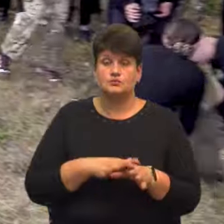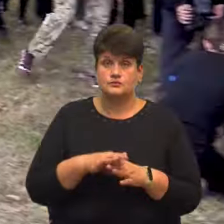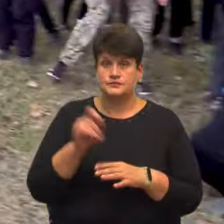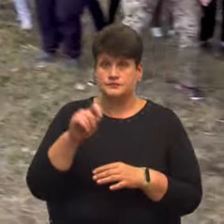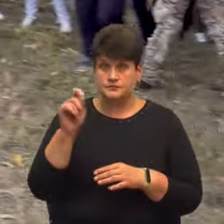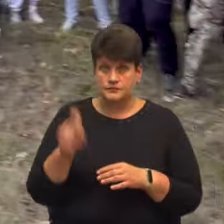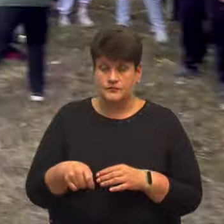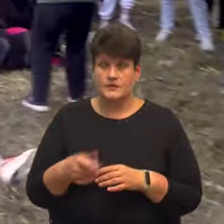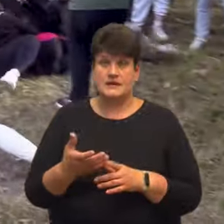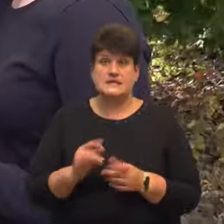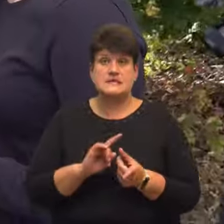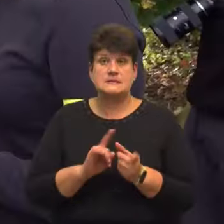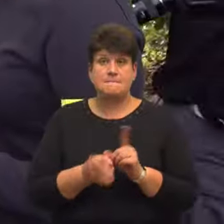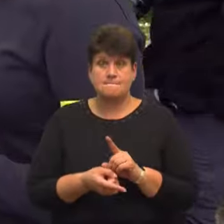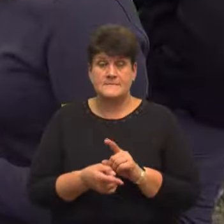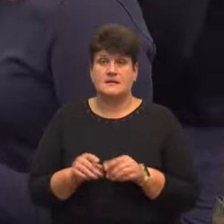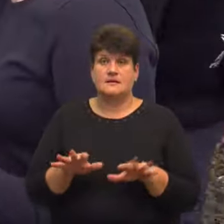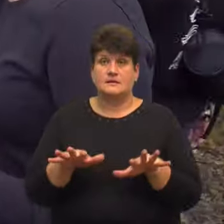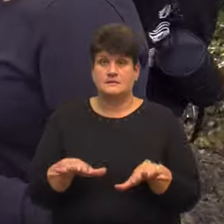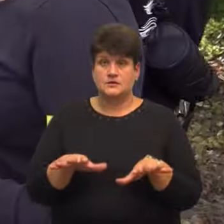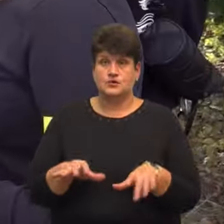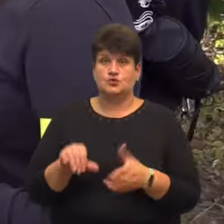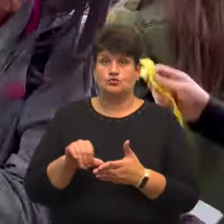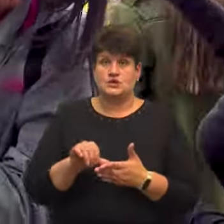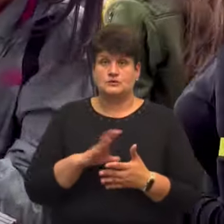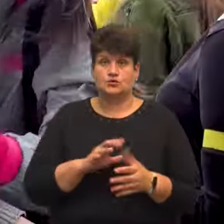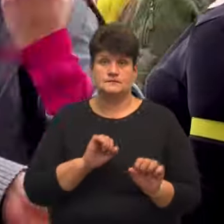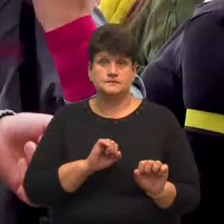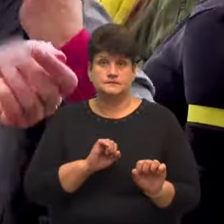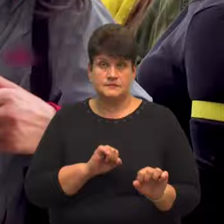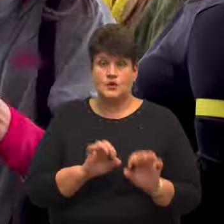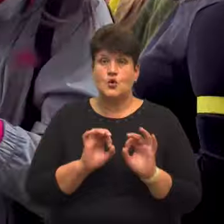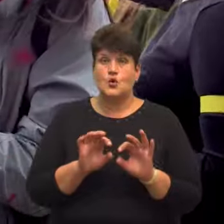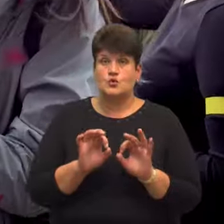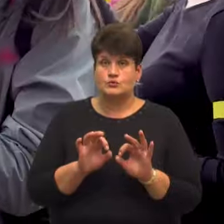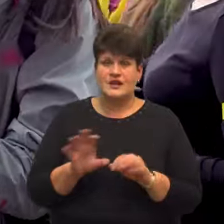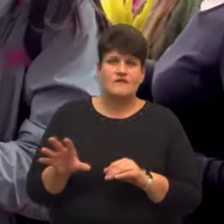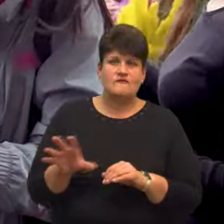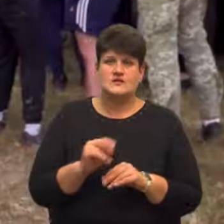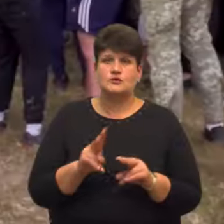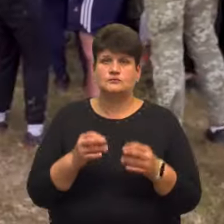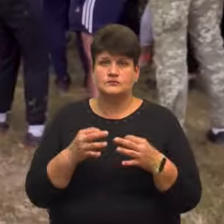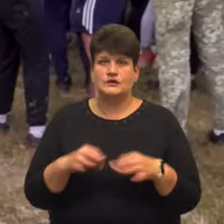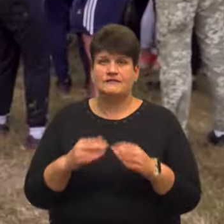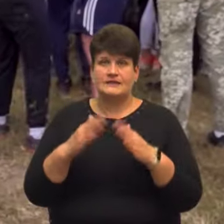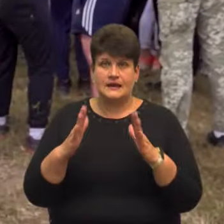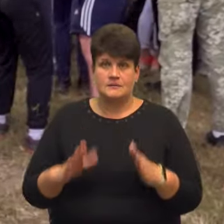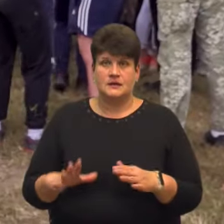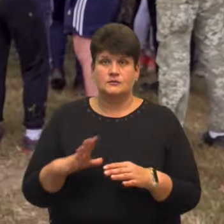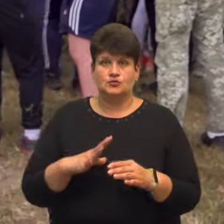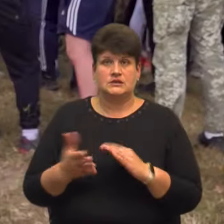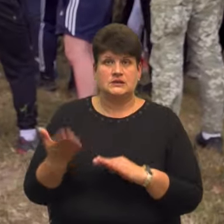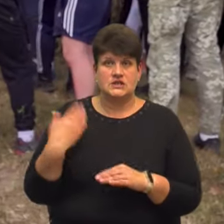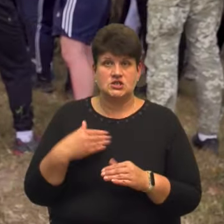російських військ змінили локацію або учасники були в безпеці розповідає всі кого допустили до табору пройшли попередню